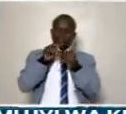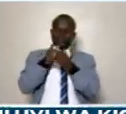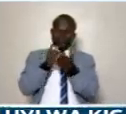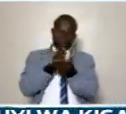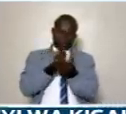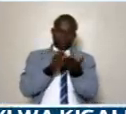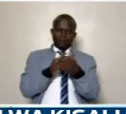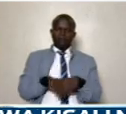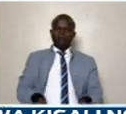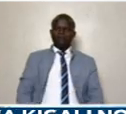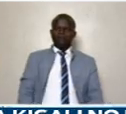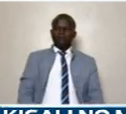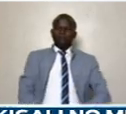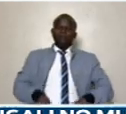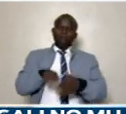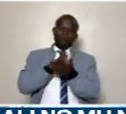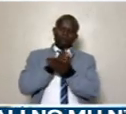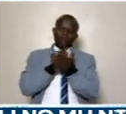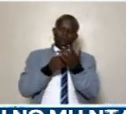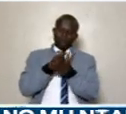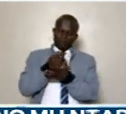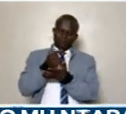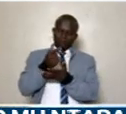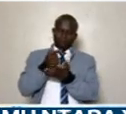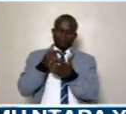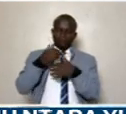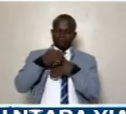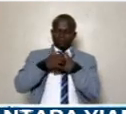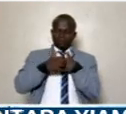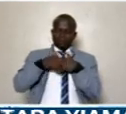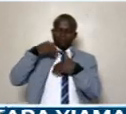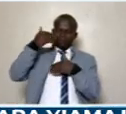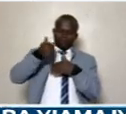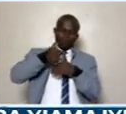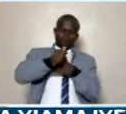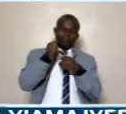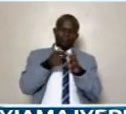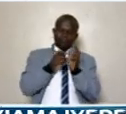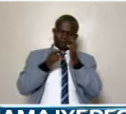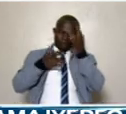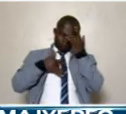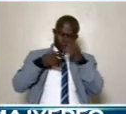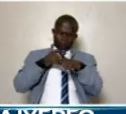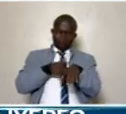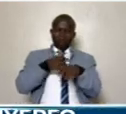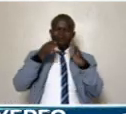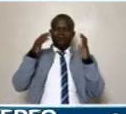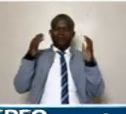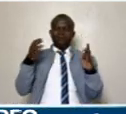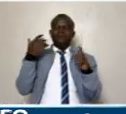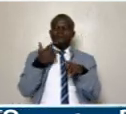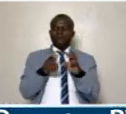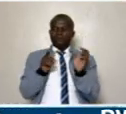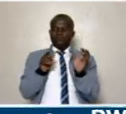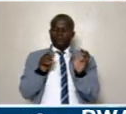barwaye. Sagere cyangwa kubagwa bigutera igisebe kigutera kubabara nyuma yaho ndetse ukanarwara igihe rimwe na rimwe igihe kirekire.